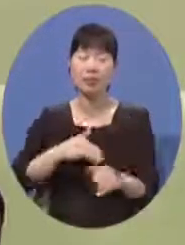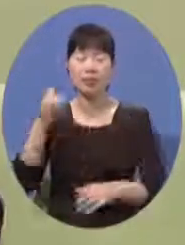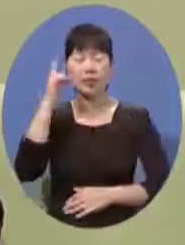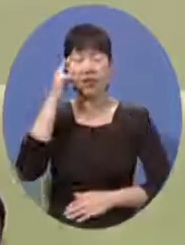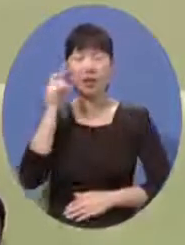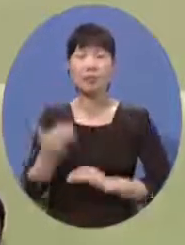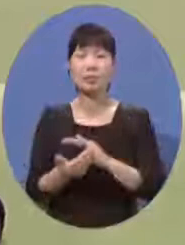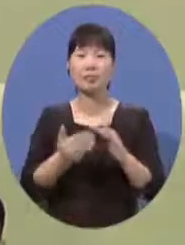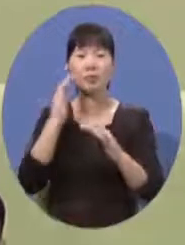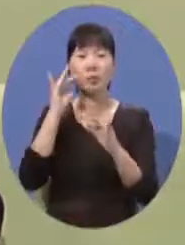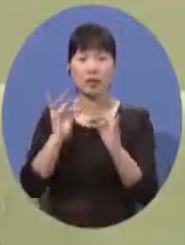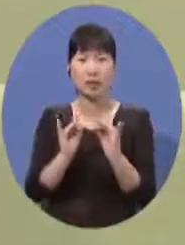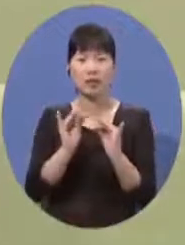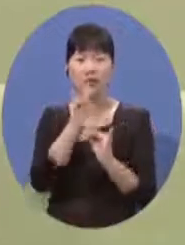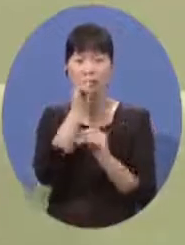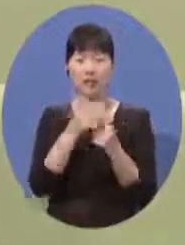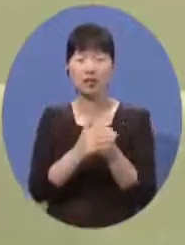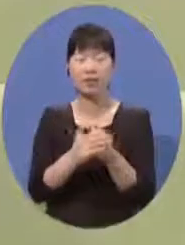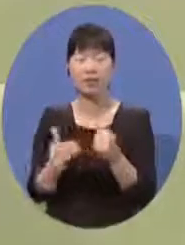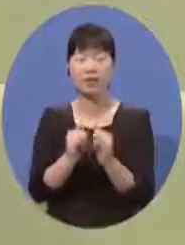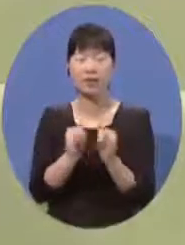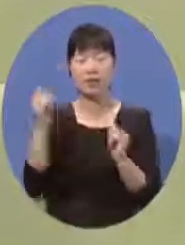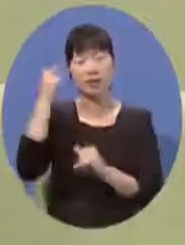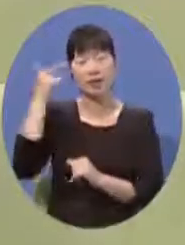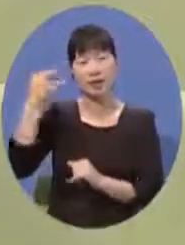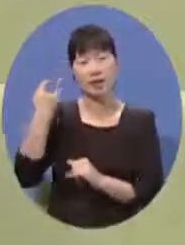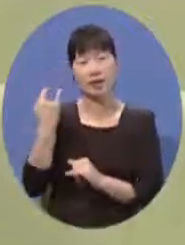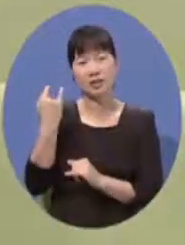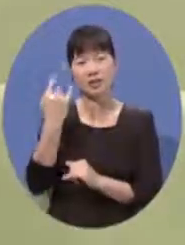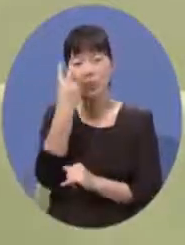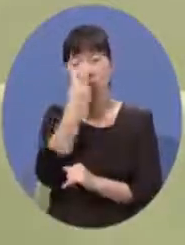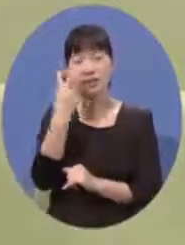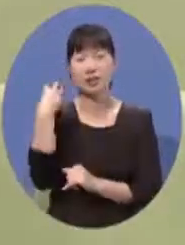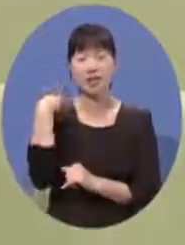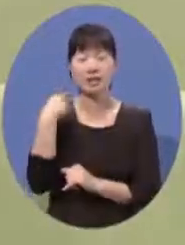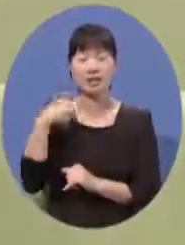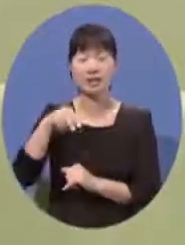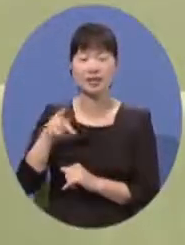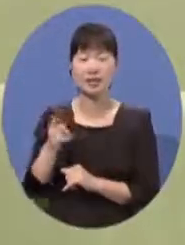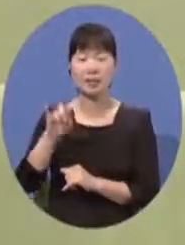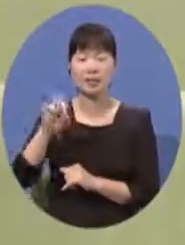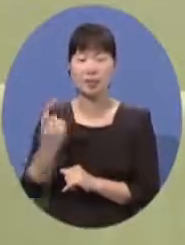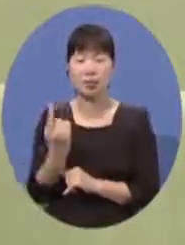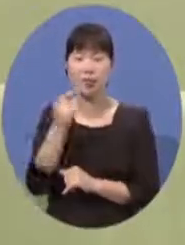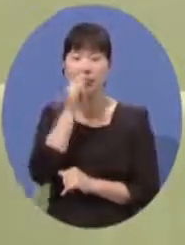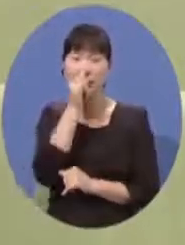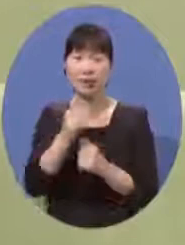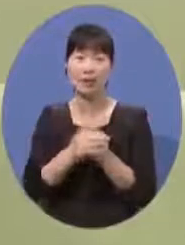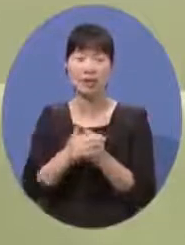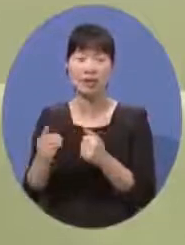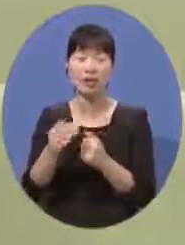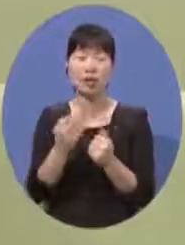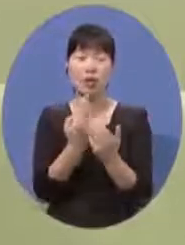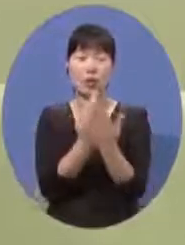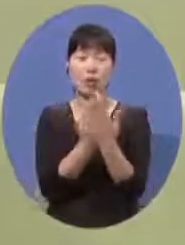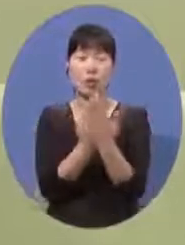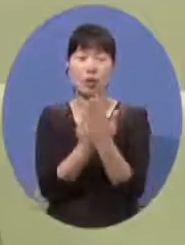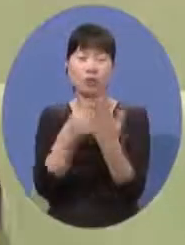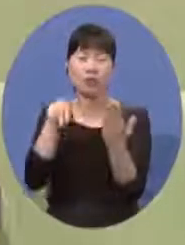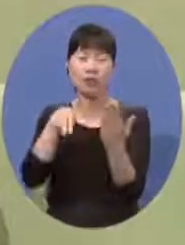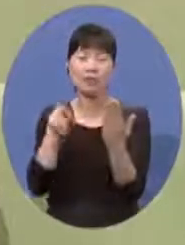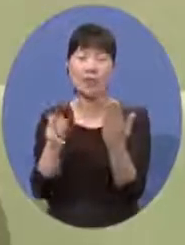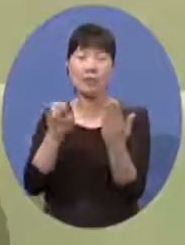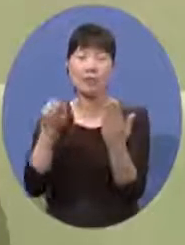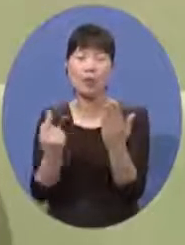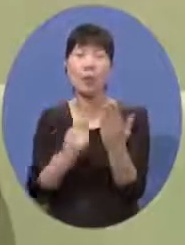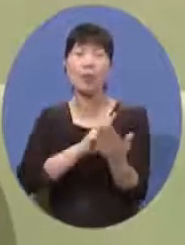미리 공감을 하기 때문에 아. 사람 뇌에는 그런 거를 관장하는 세포가 있습니다. 아. 그 세포를 우리가 거울 세포라고 하거든요. 거울.